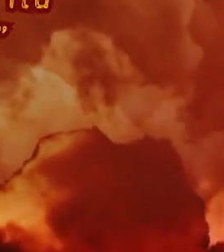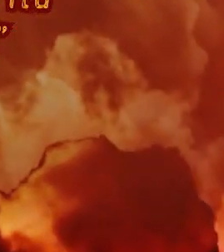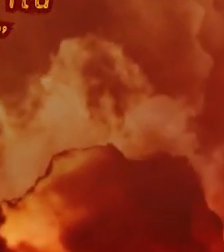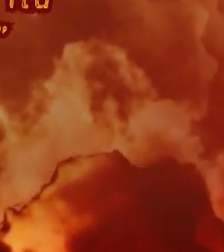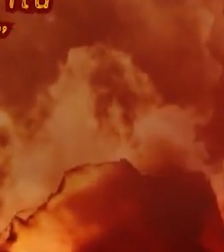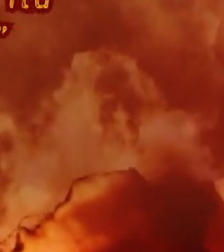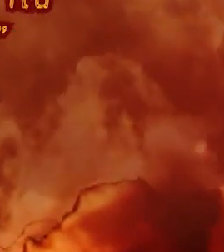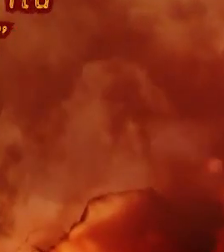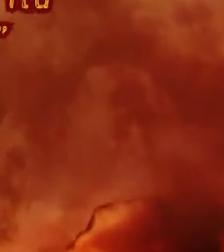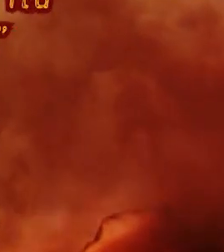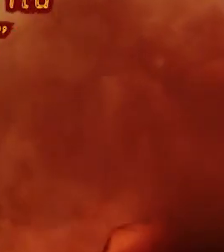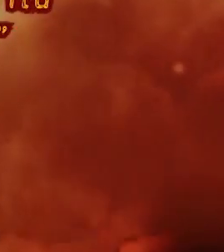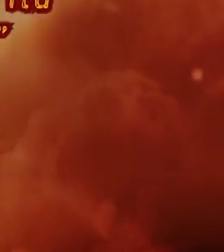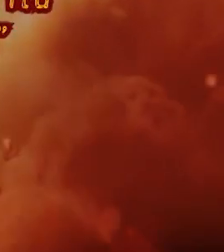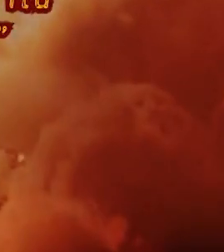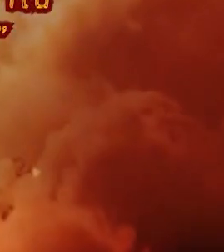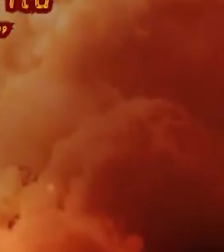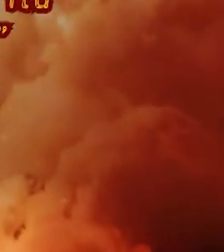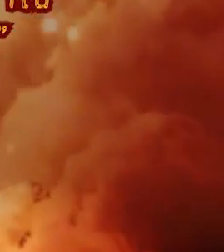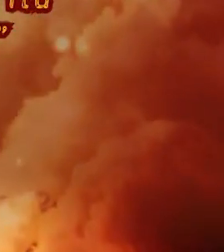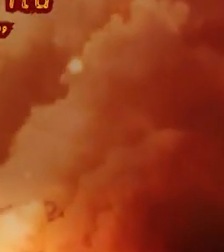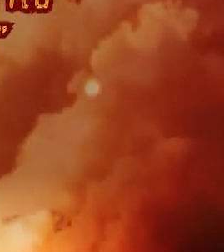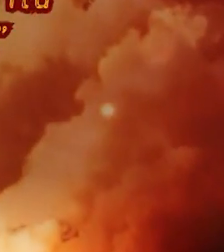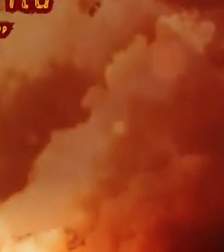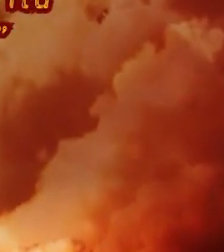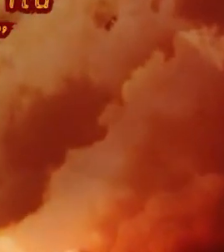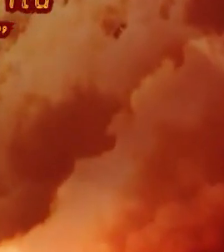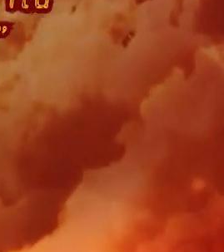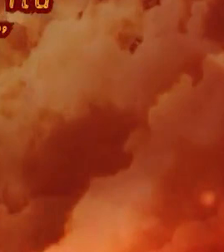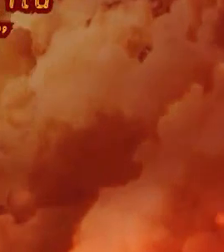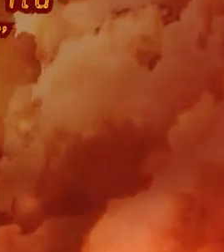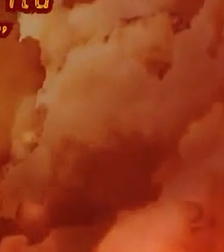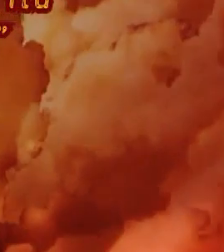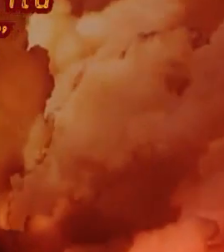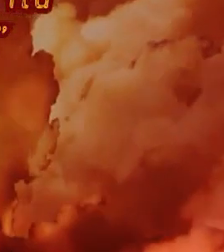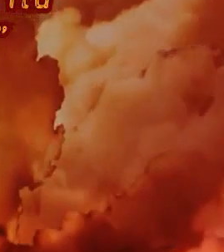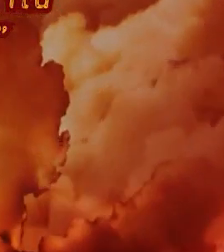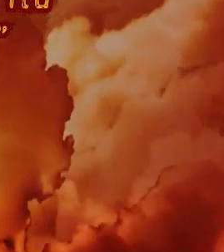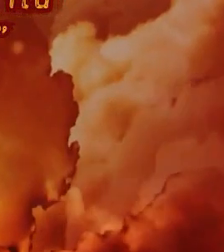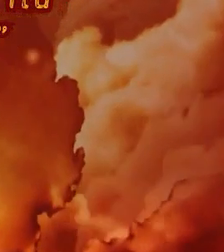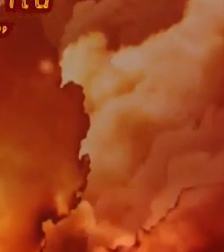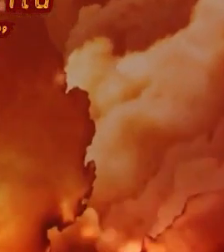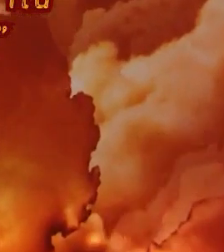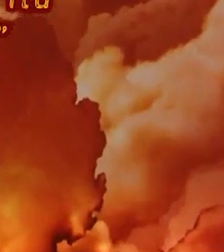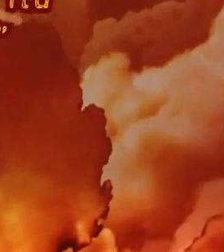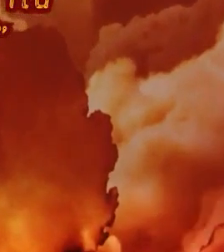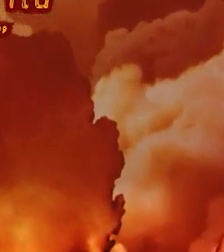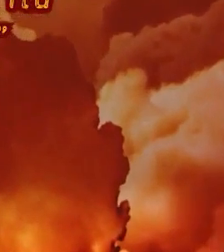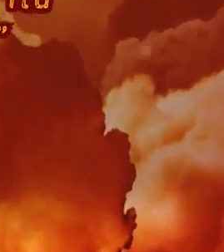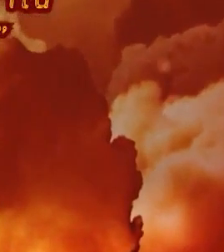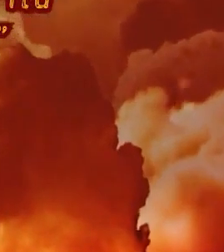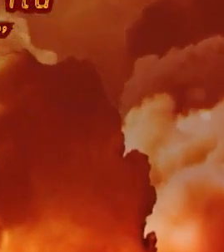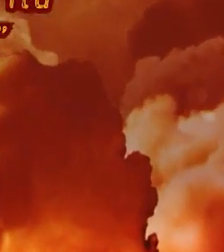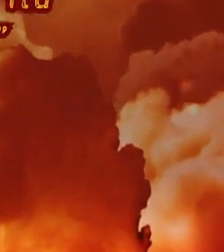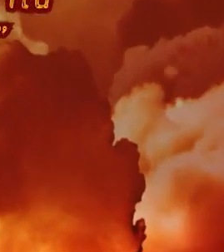melakukan maksiat dan mendorong orang lain juga melakukan maksiat. Kepala mereka mempunyai sanggul seperti bonggol unta